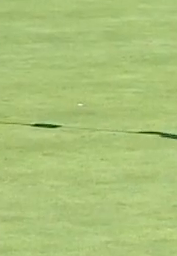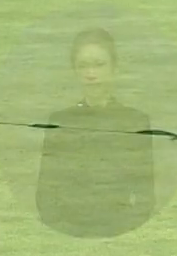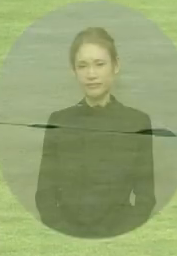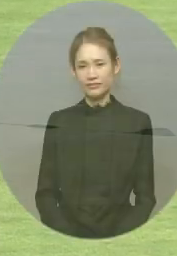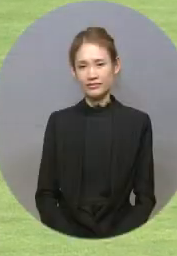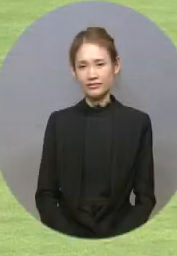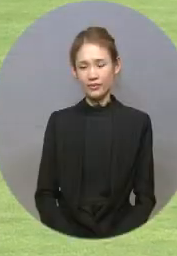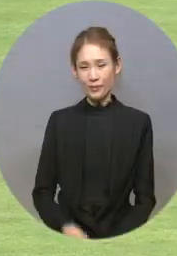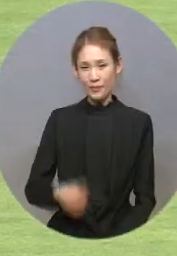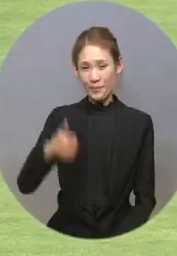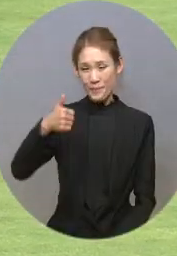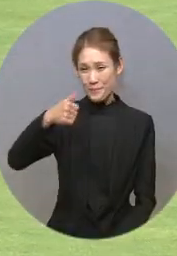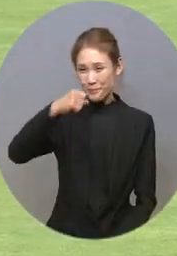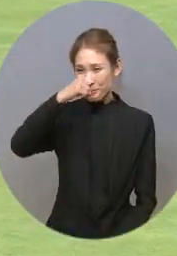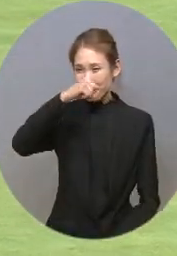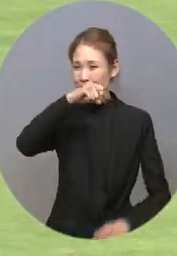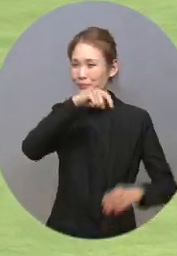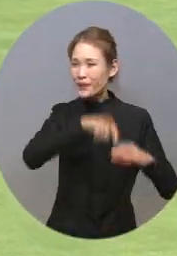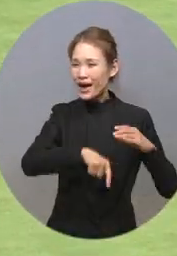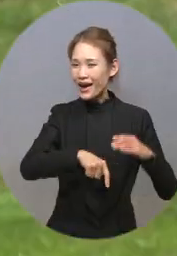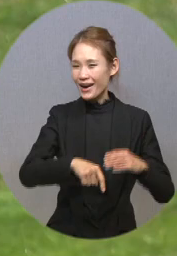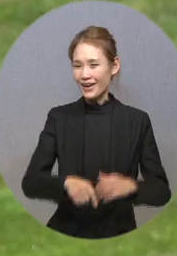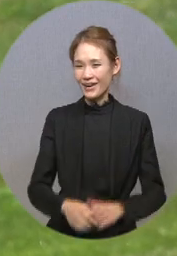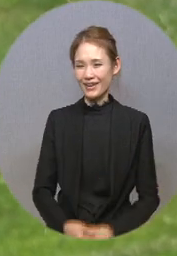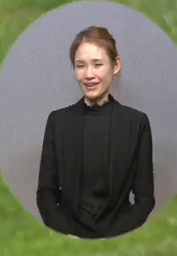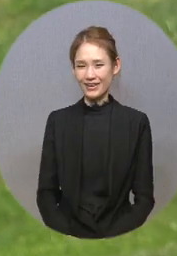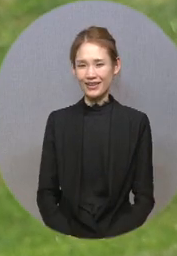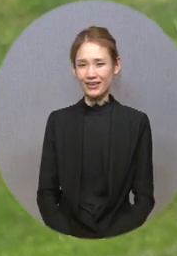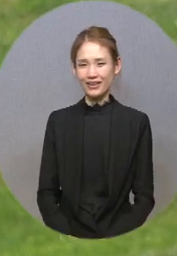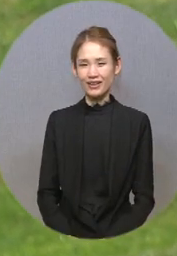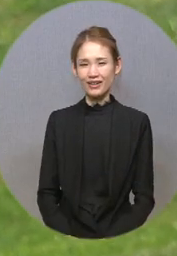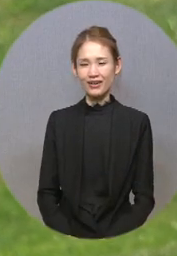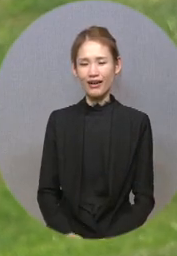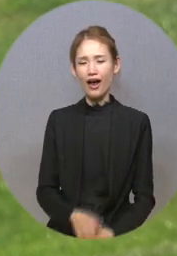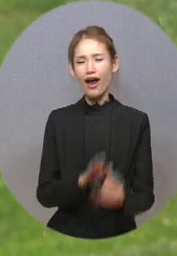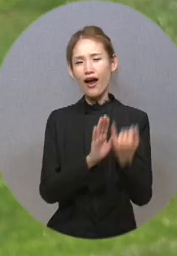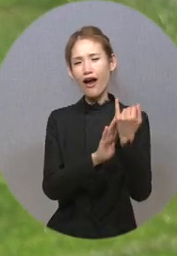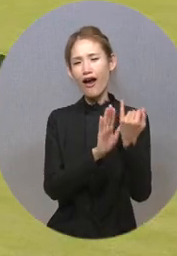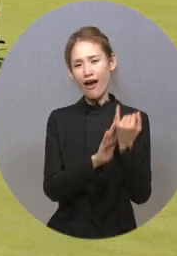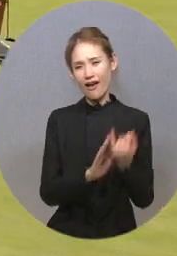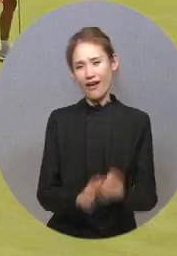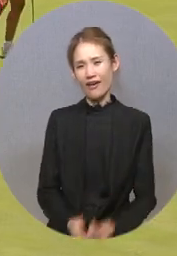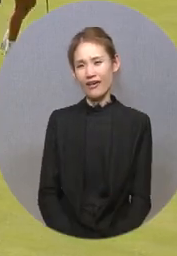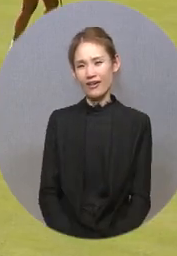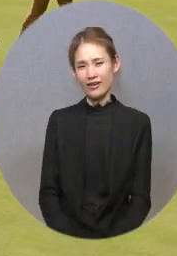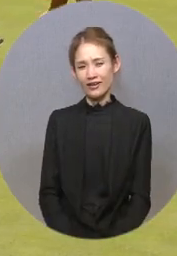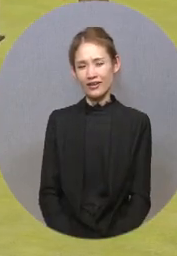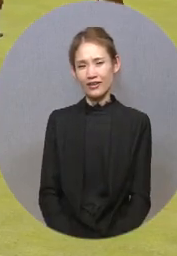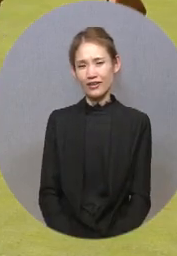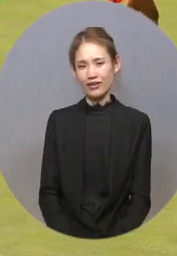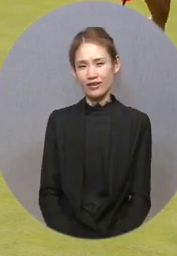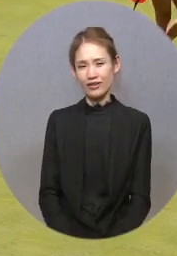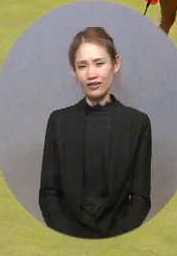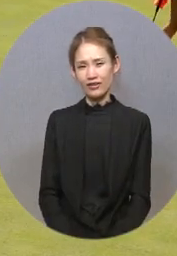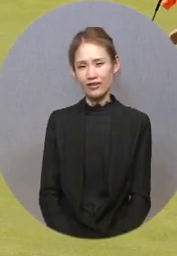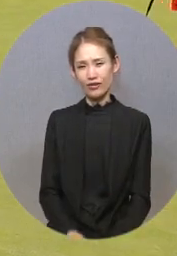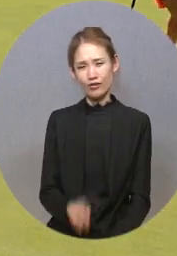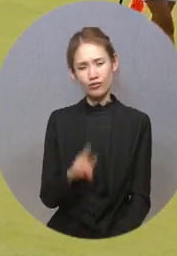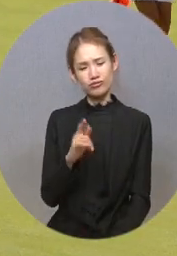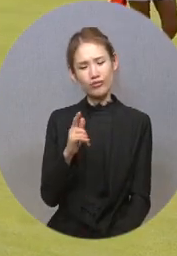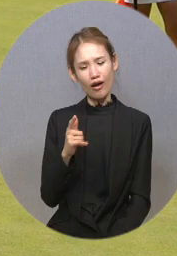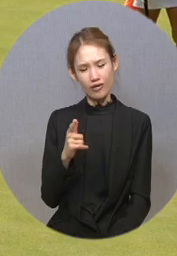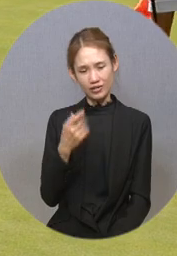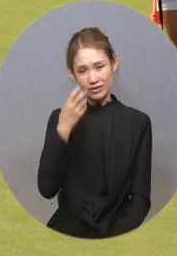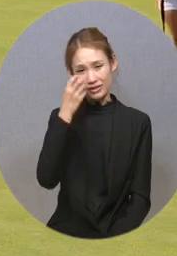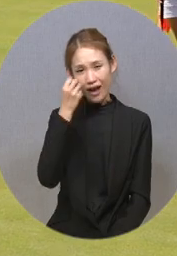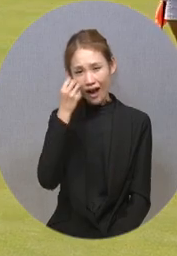나이스! 인! 야, 연아야! 파이팅! 와, 진짜. 아니, 이게 아닌데 이상하다. 아, 오늘